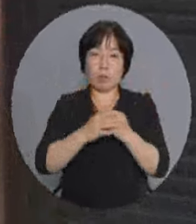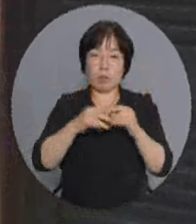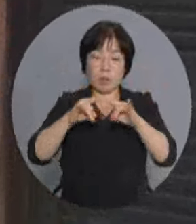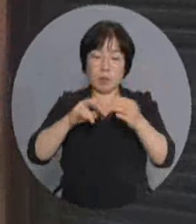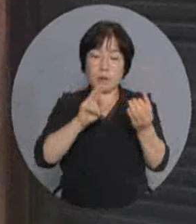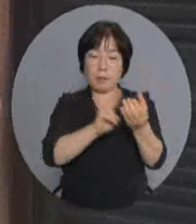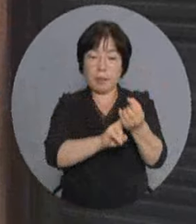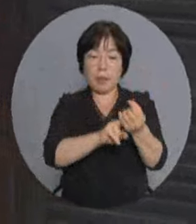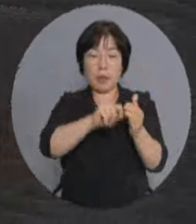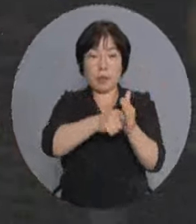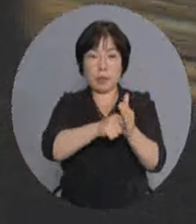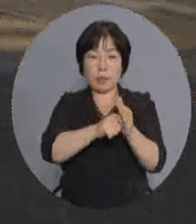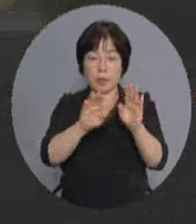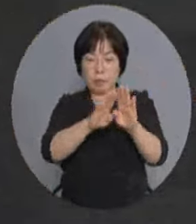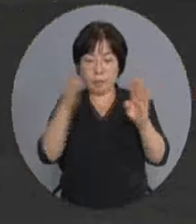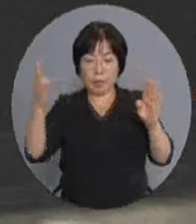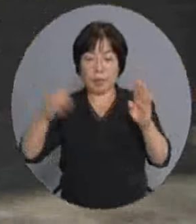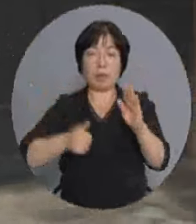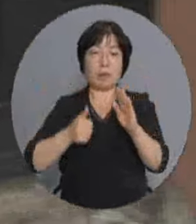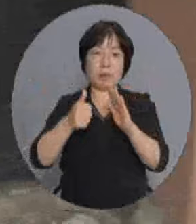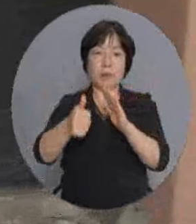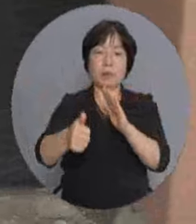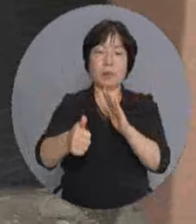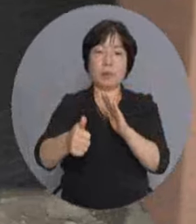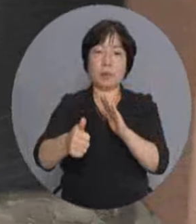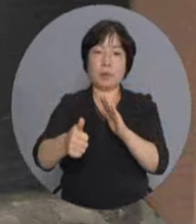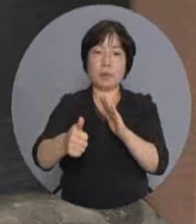위에 숨겨둔 열쇠로 문을 열고 들어갔습니다.